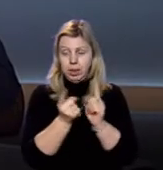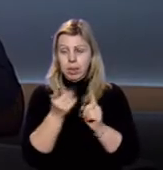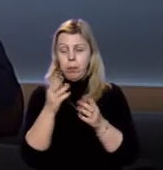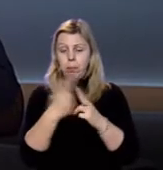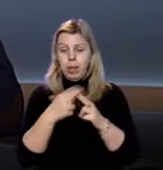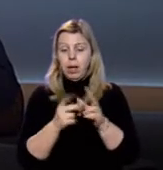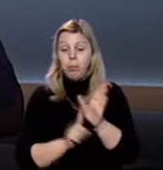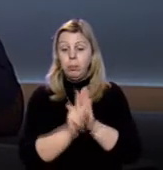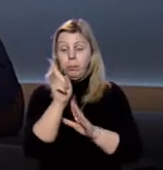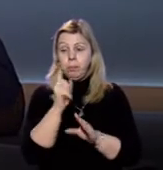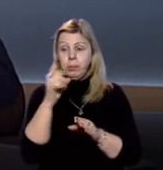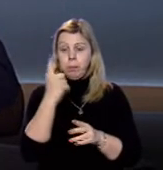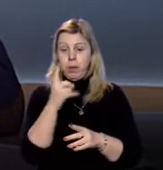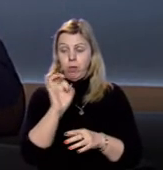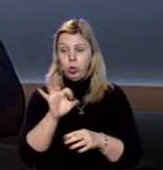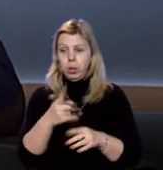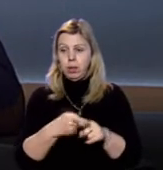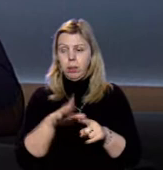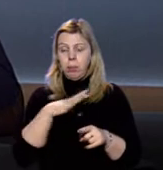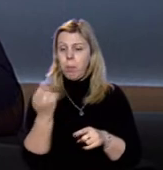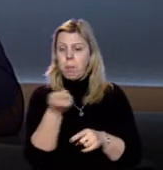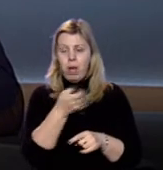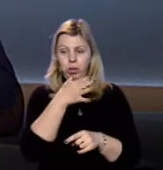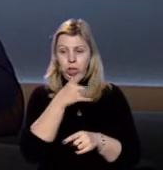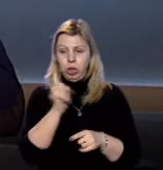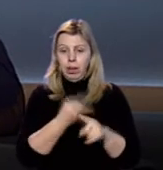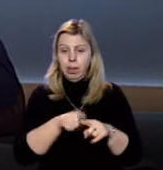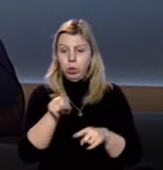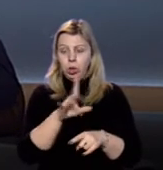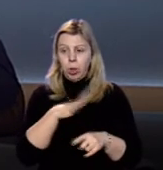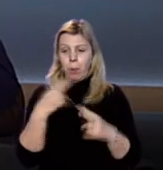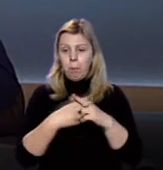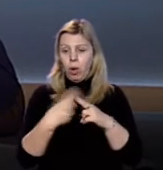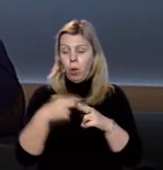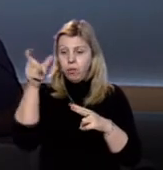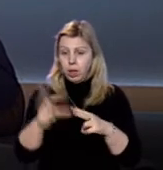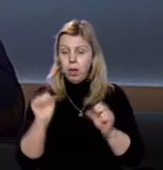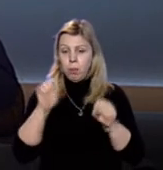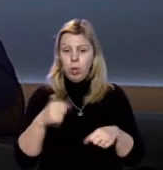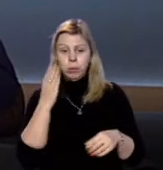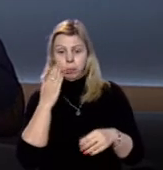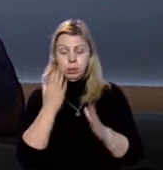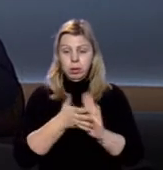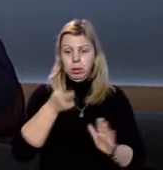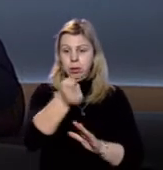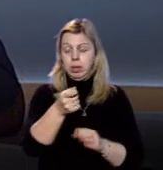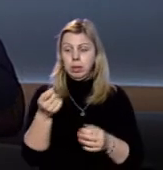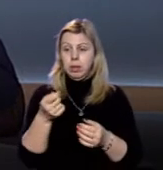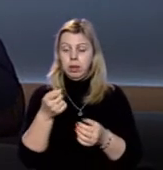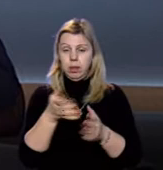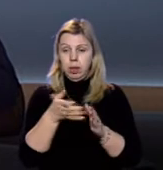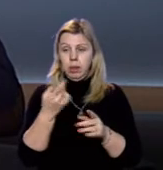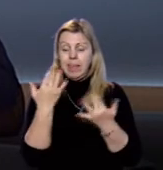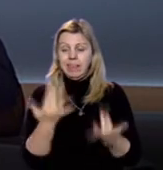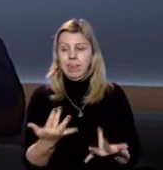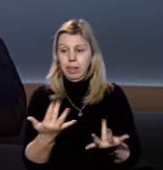запрацювала тільки фактично з 1 жовтня, то було досить мало часу для того, щоб пільговики змогли зорієнтуватися і подати таку заяву. І відповідно, в